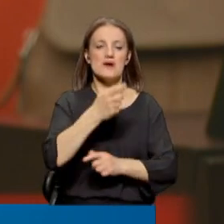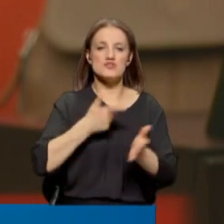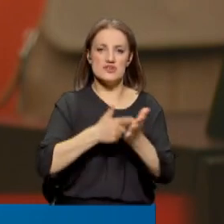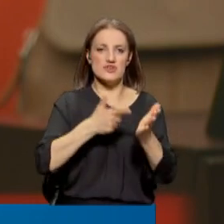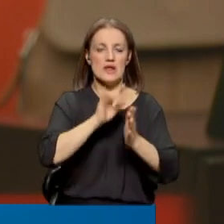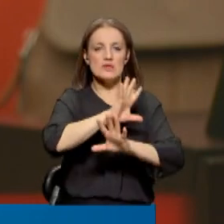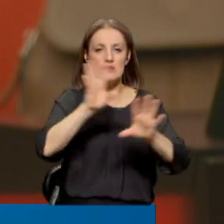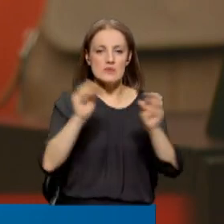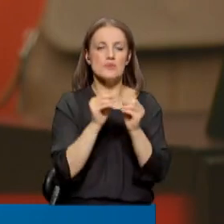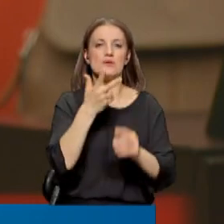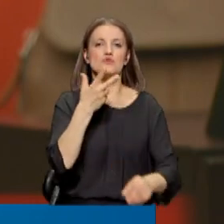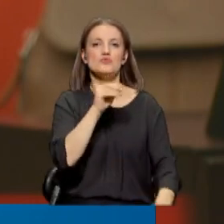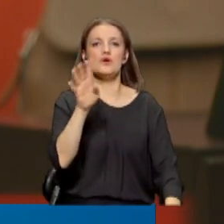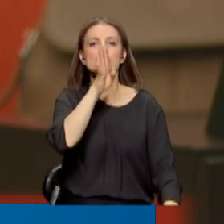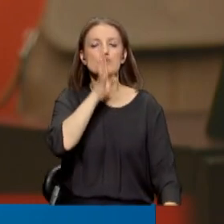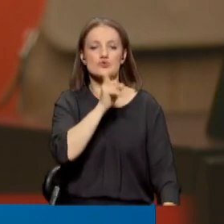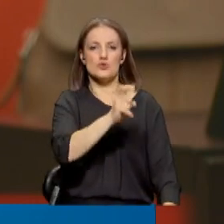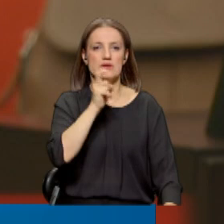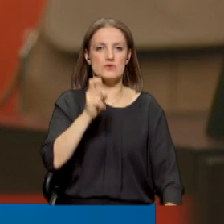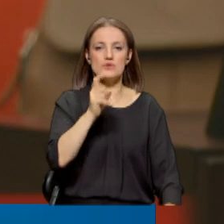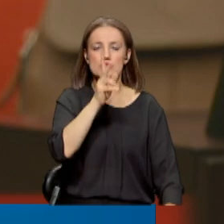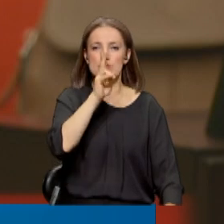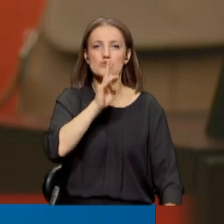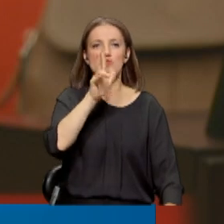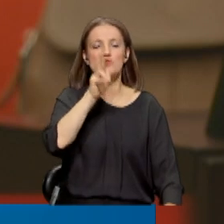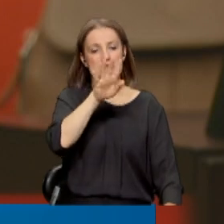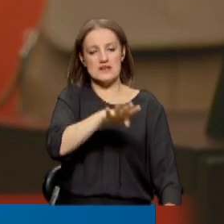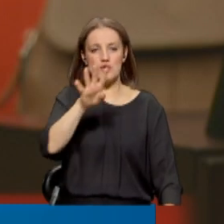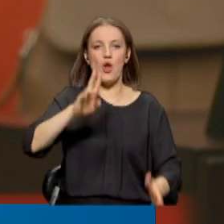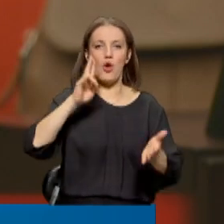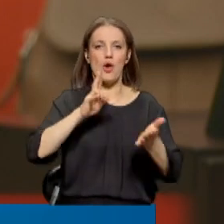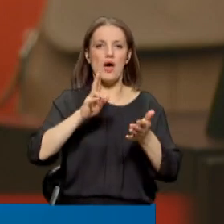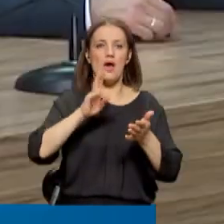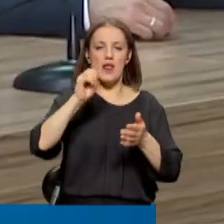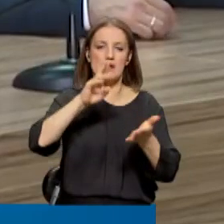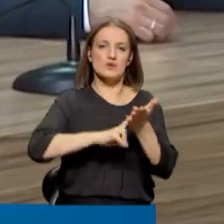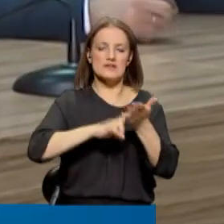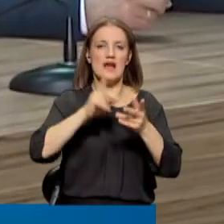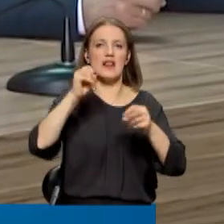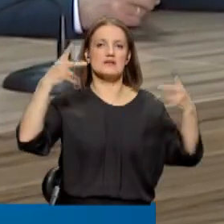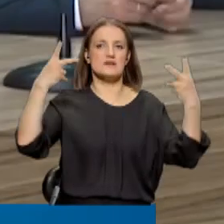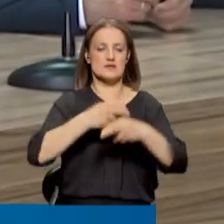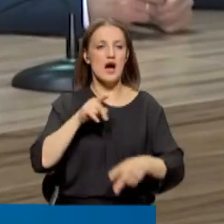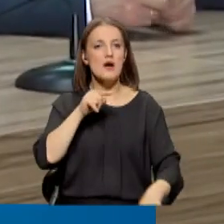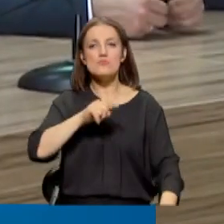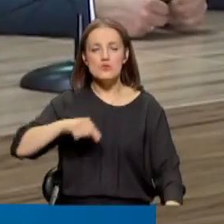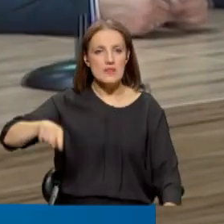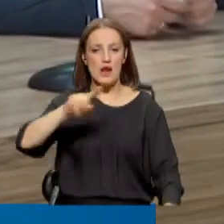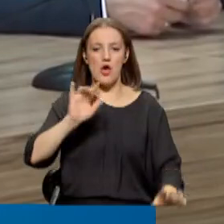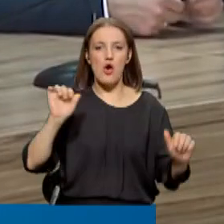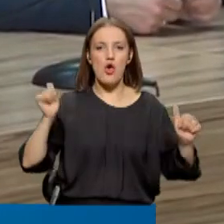çiftçinin, yani 3 milyon 499 bin 344 abonenin elektriği kesildi. Bunların önemli bir kısmı